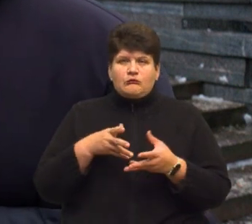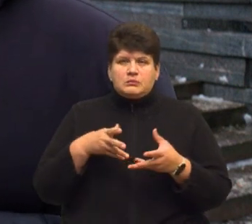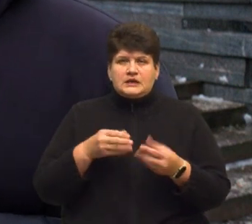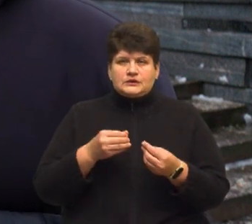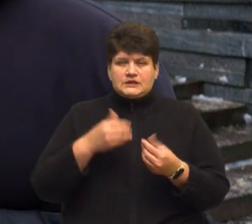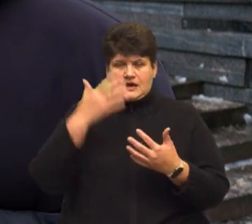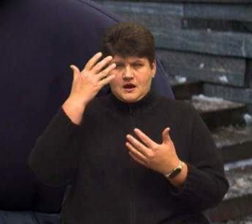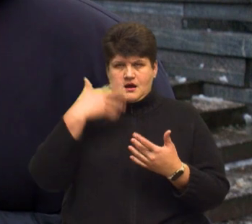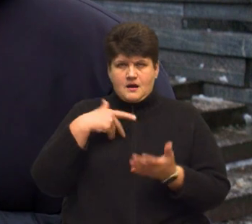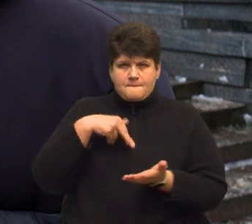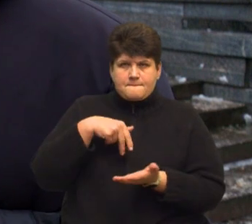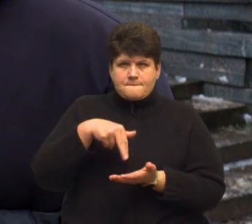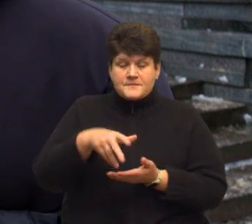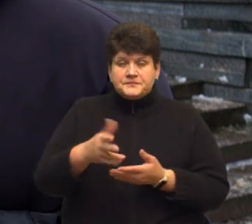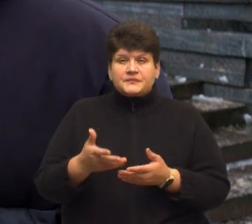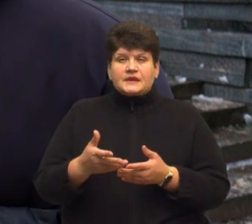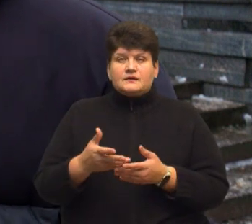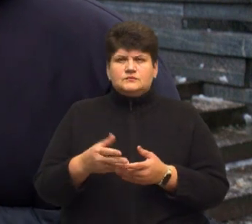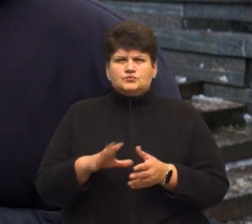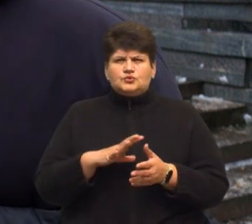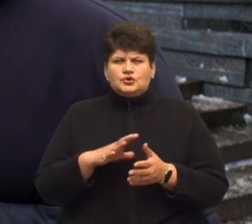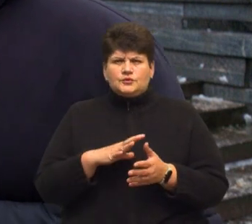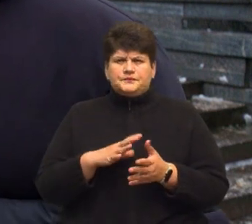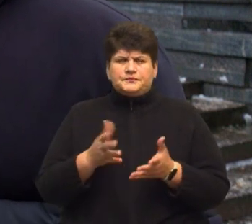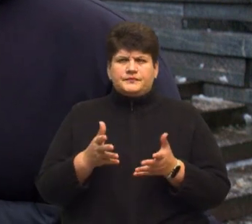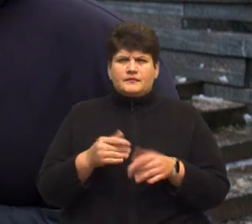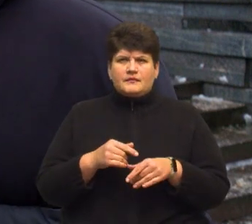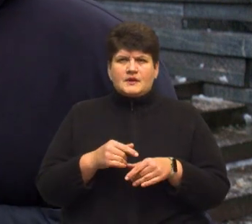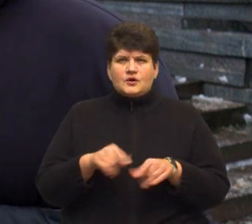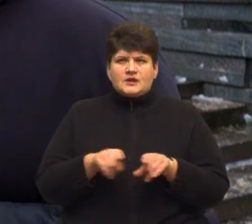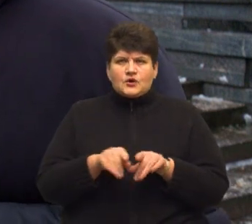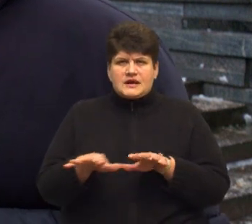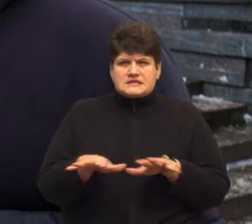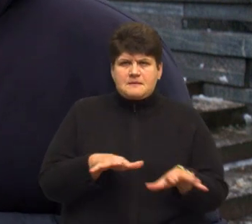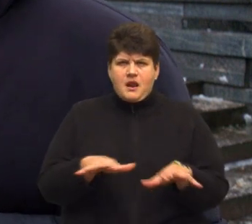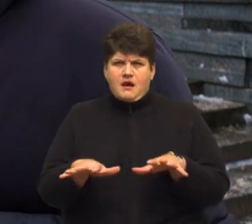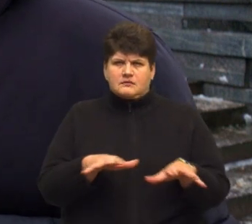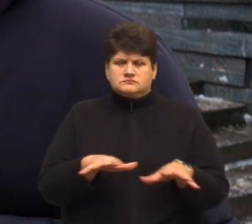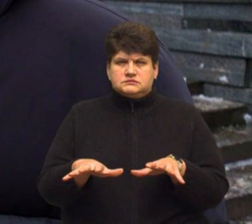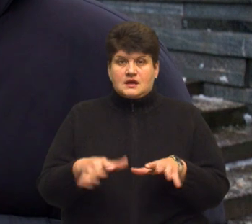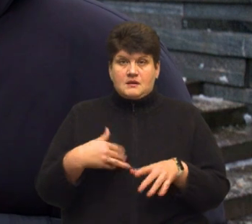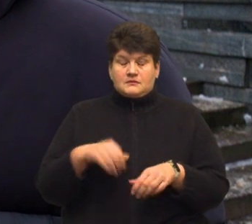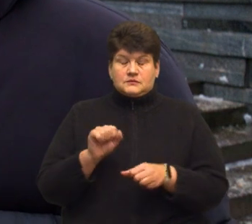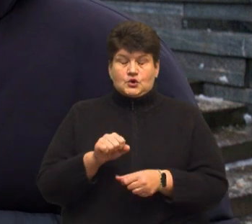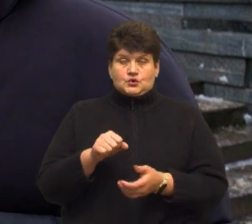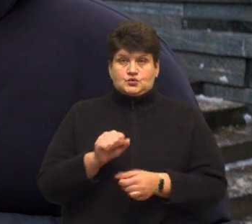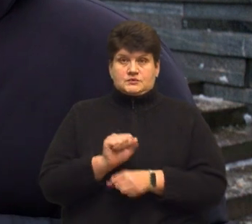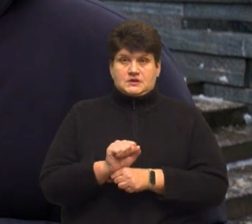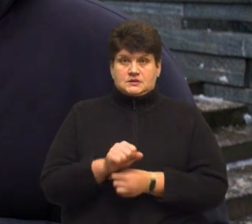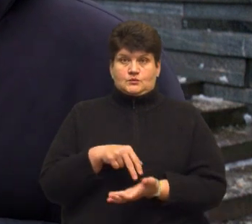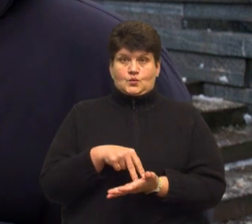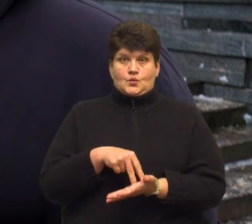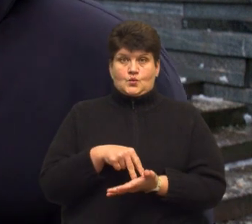чесно таке було положення розумієте ніби земля уходила зпід ніг я мусив зупинитися постоїти трішки щоб